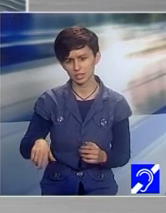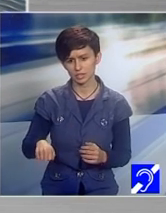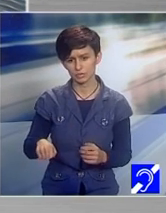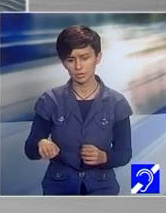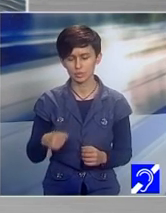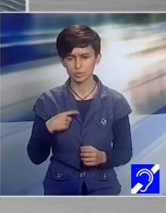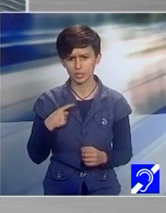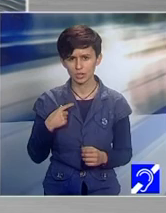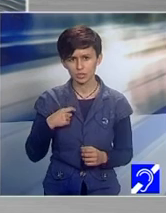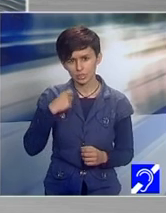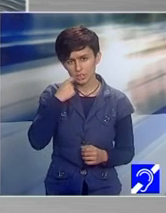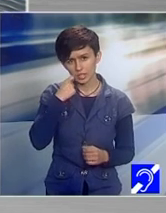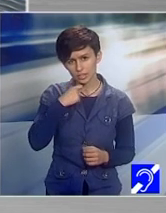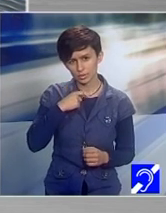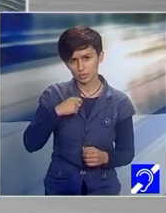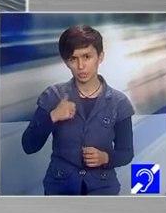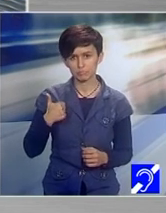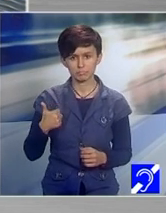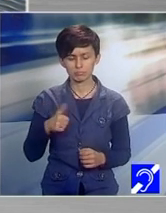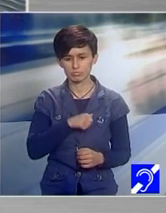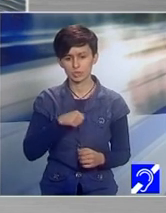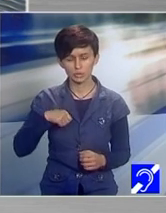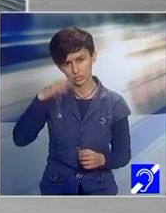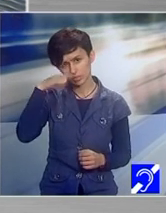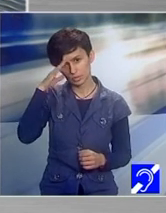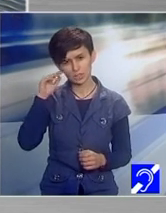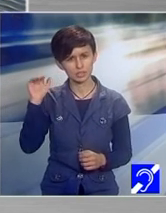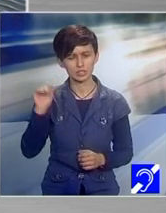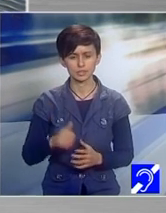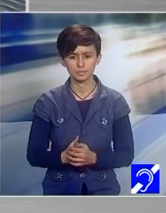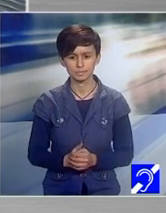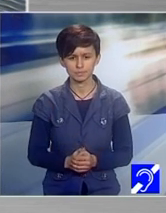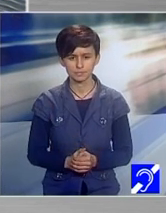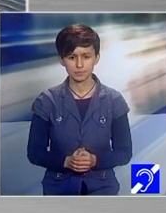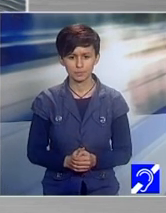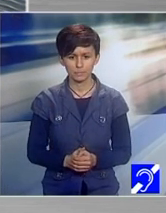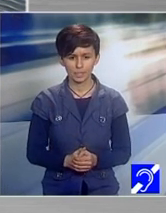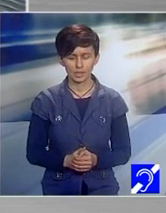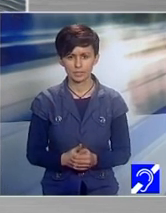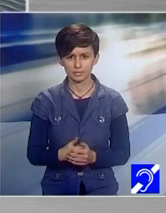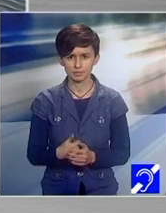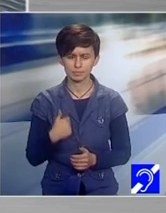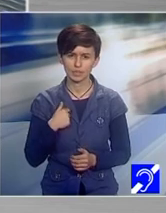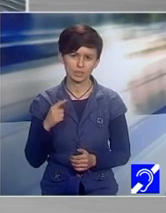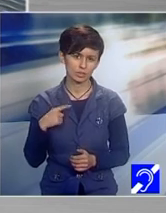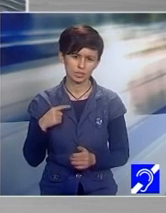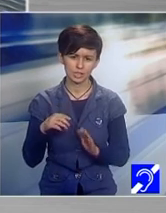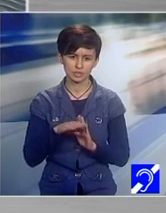zi, sparge de locuințe, ca să nu ne extindem la alte genuri de infracțiuni? Poate într-o lună. Nu aș vrea să dau o regulă. Vă spun